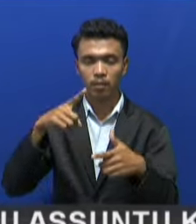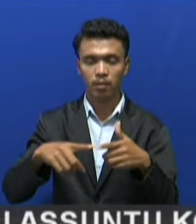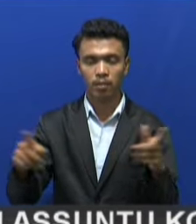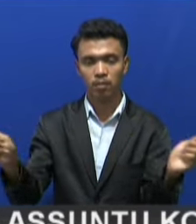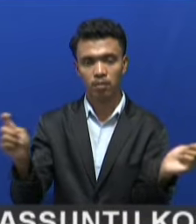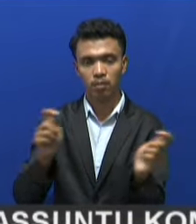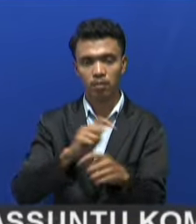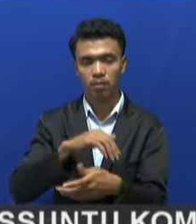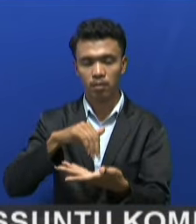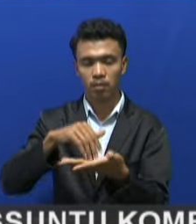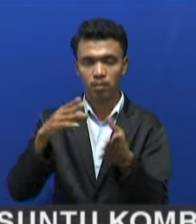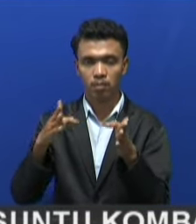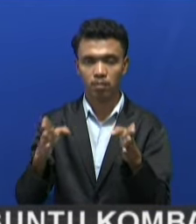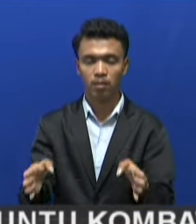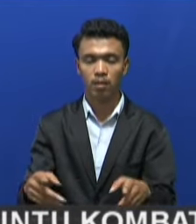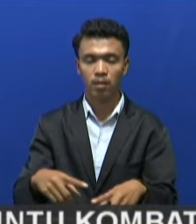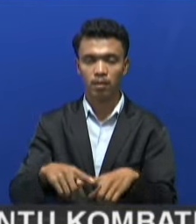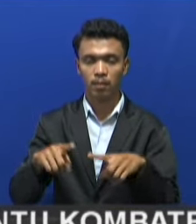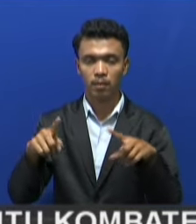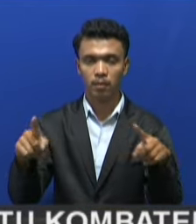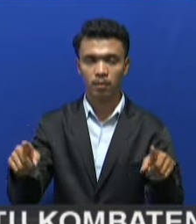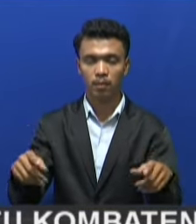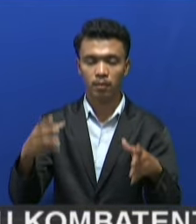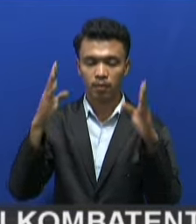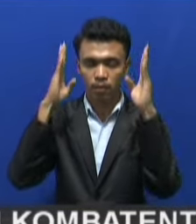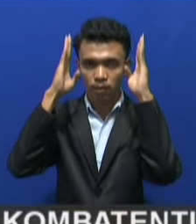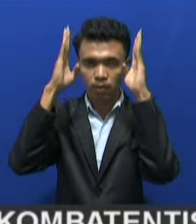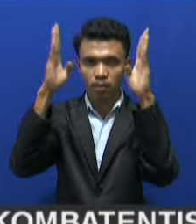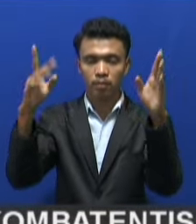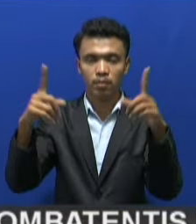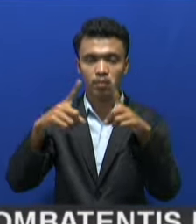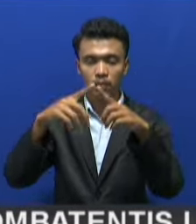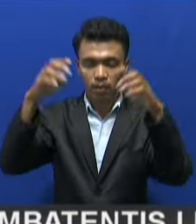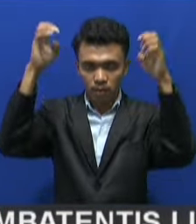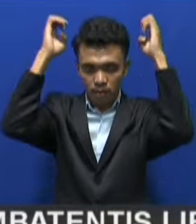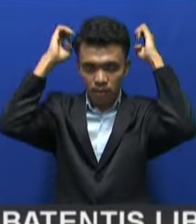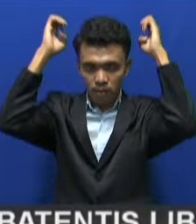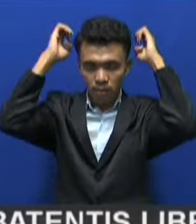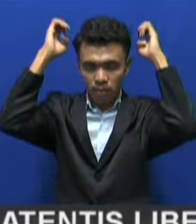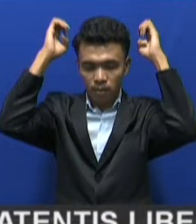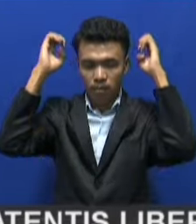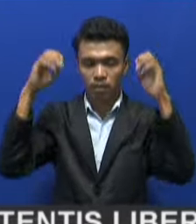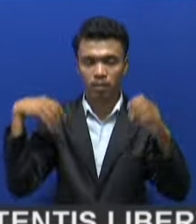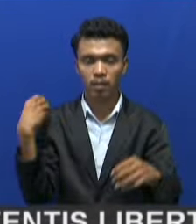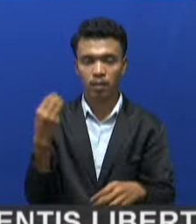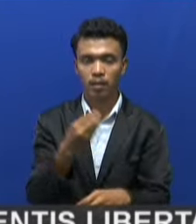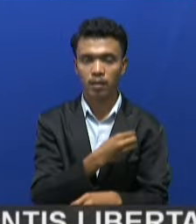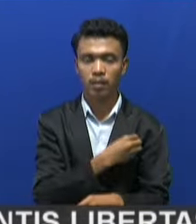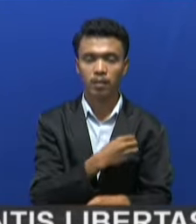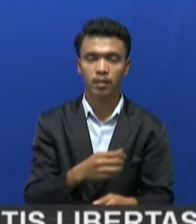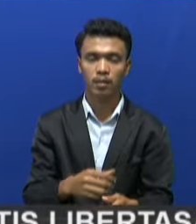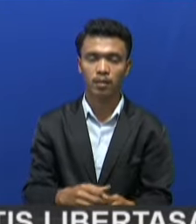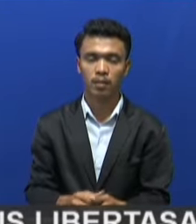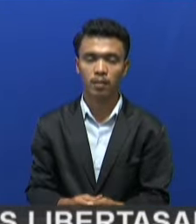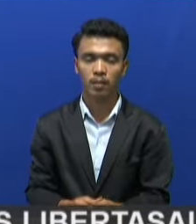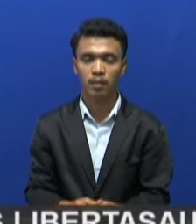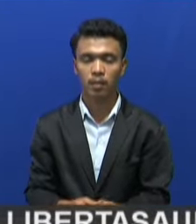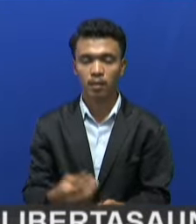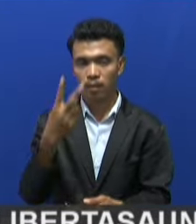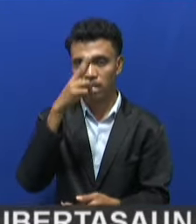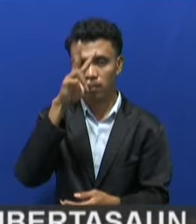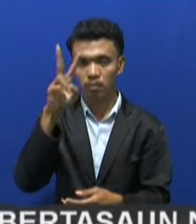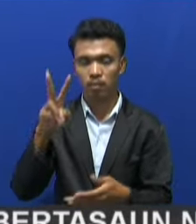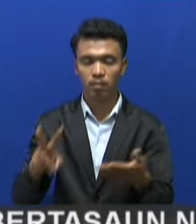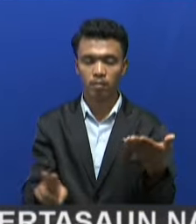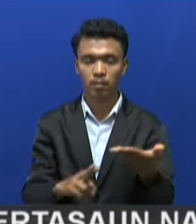sifatnya kepada aspek teknik-teknik pendidikan seperti kita atmajai itu merupakan eh The First private universities